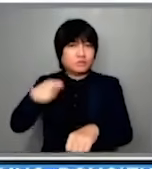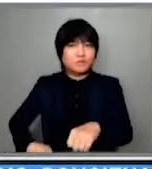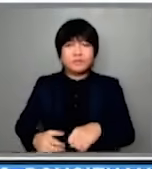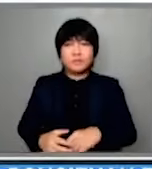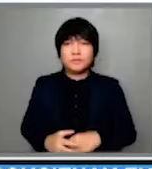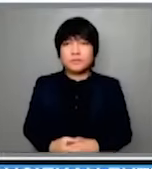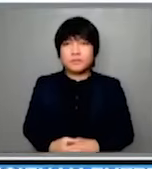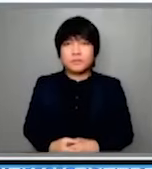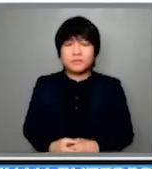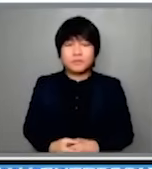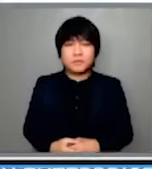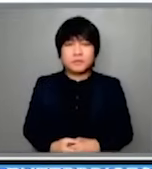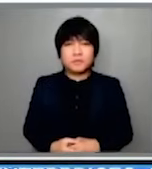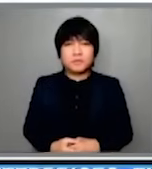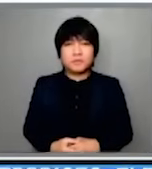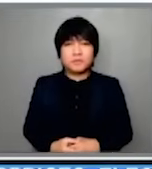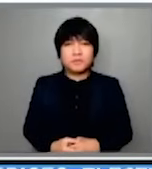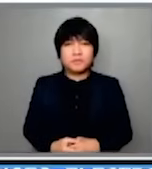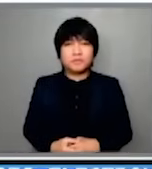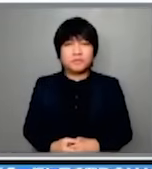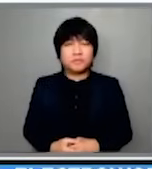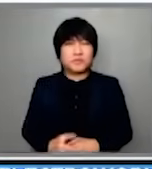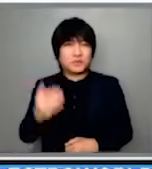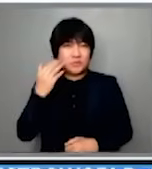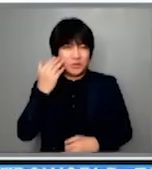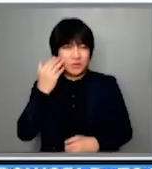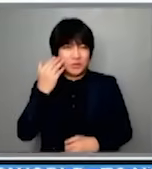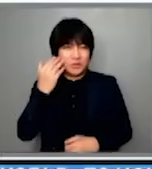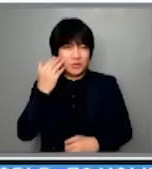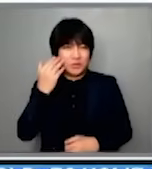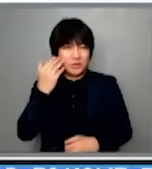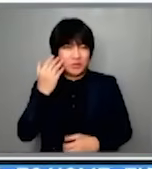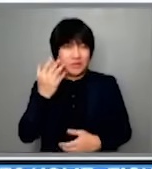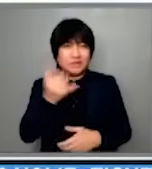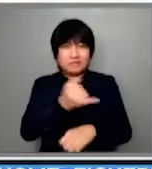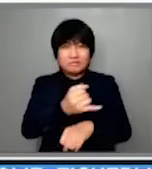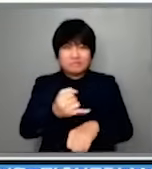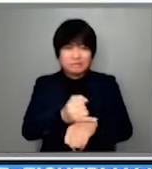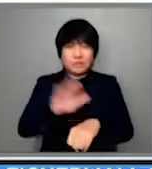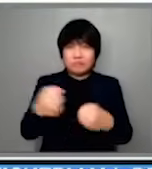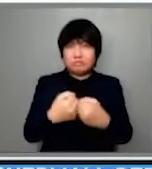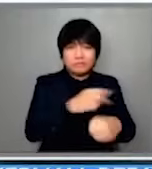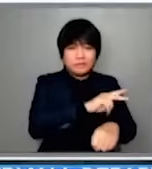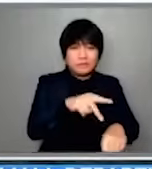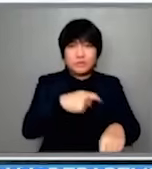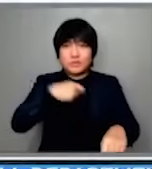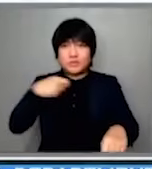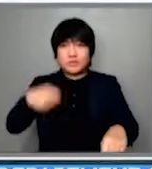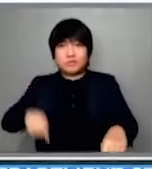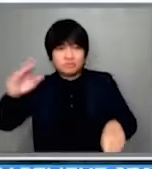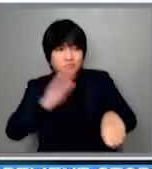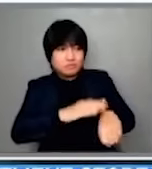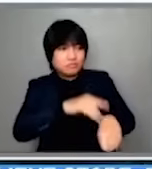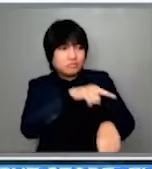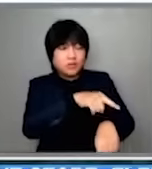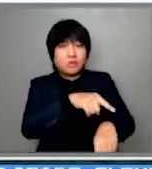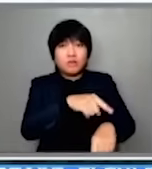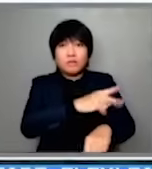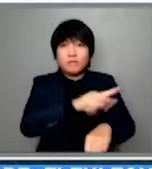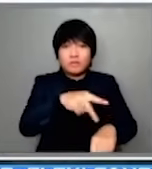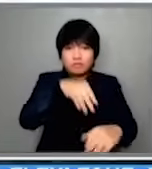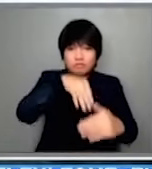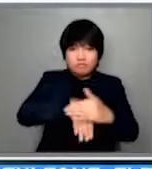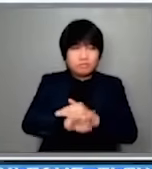May sovereignty raw sila sa mga isla ng South China Sea. Panawagan nila sa Pilipinas, itigil na ang mga provocative o mapangudyok nitong